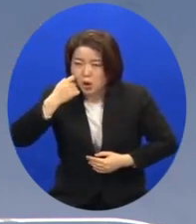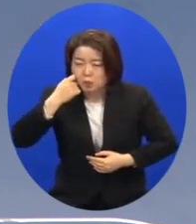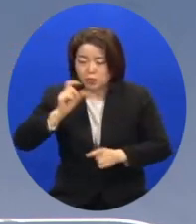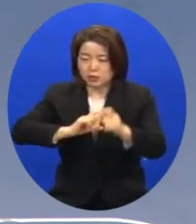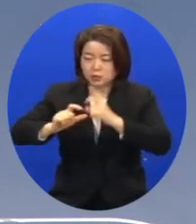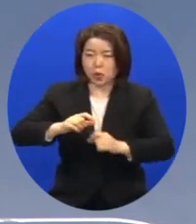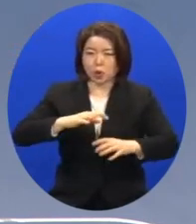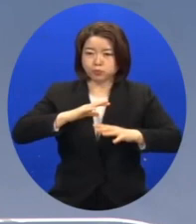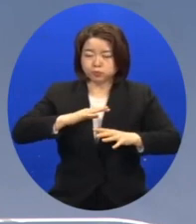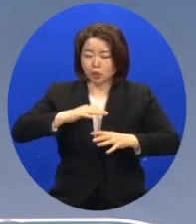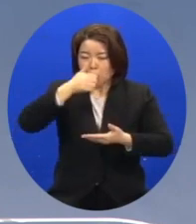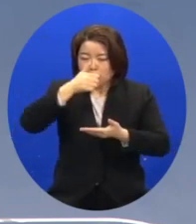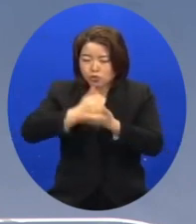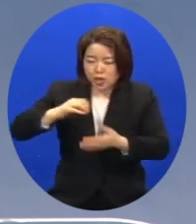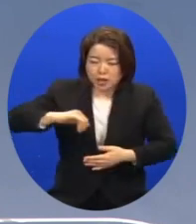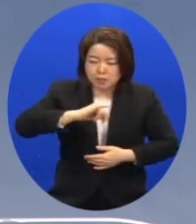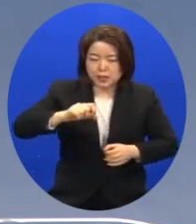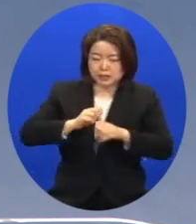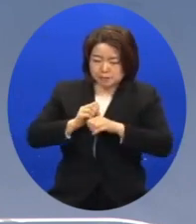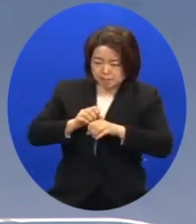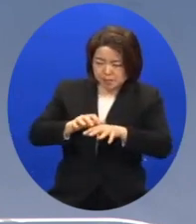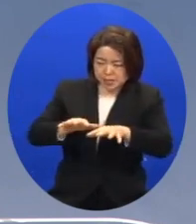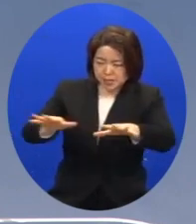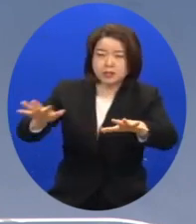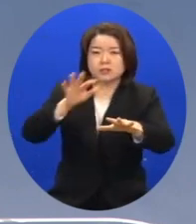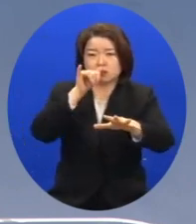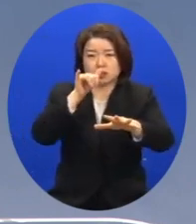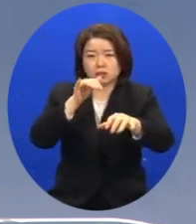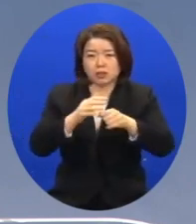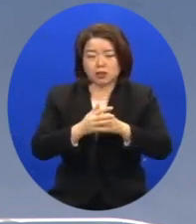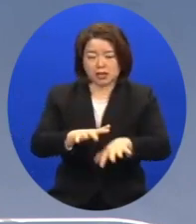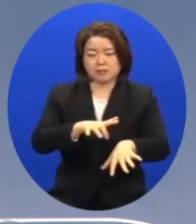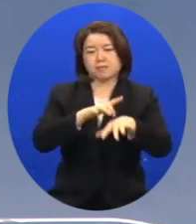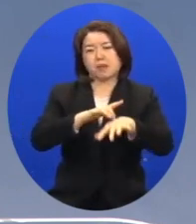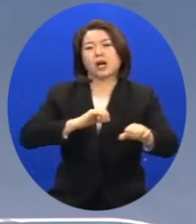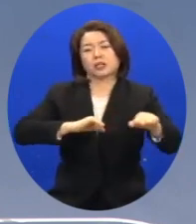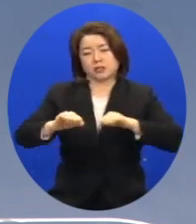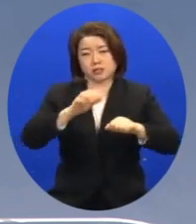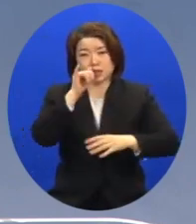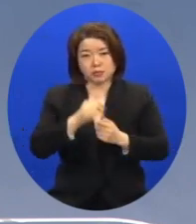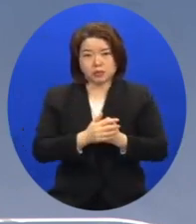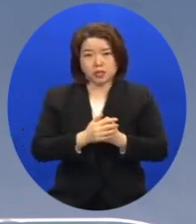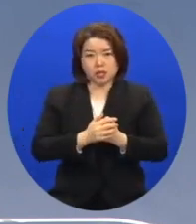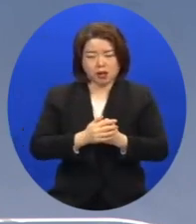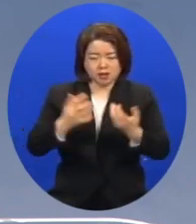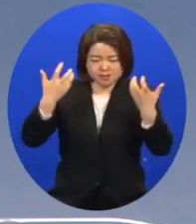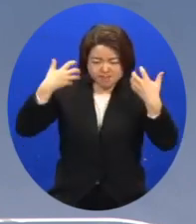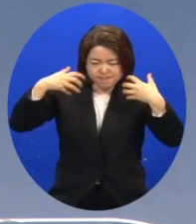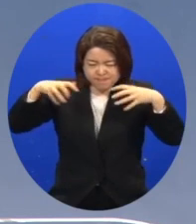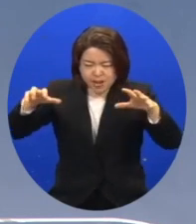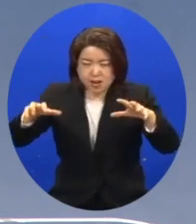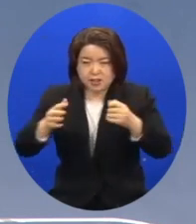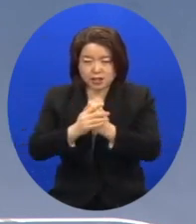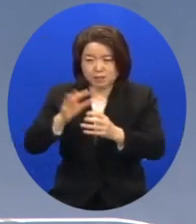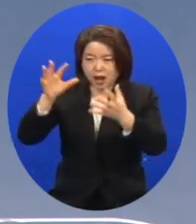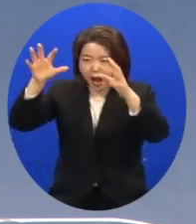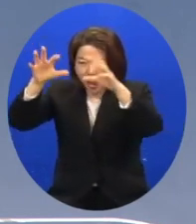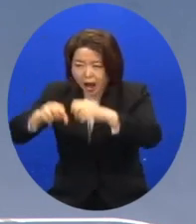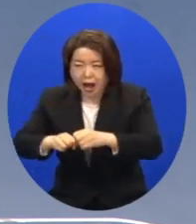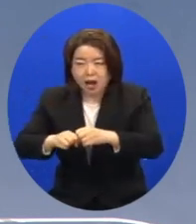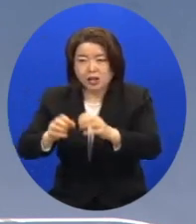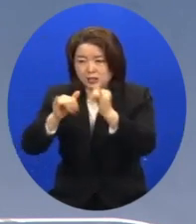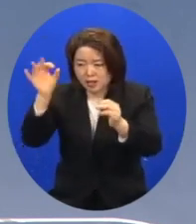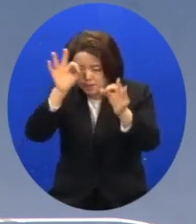있어요 무섭게 퍼져 봐요 죄 바이러스 써요 마귀의 역사의 요 우는 사자같이 삼킬 자를 삼키고 있어요